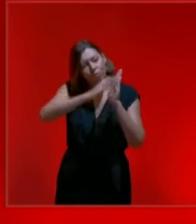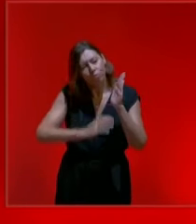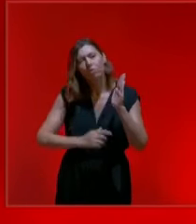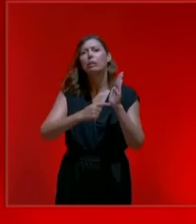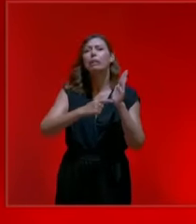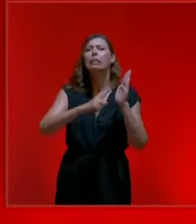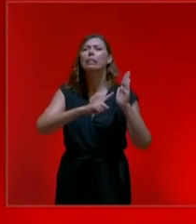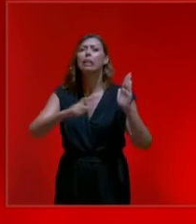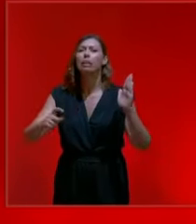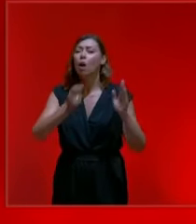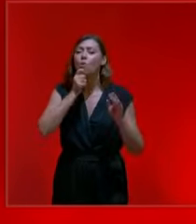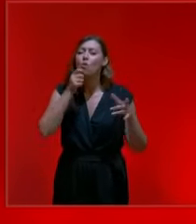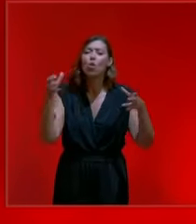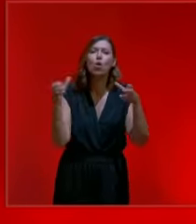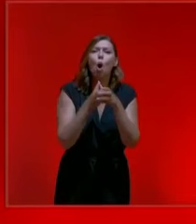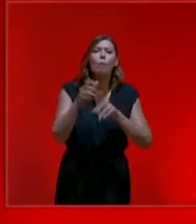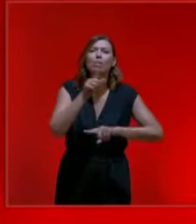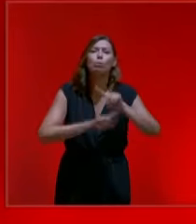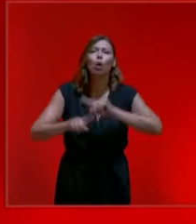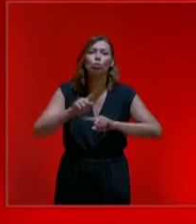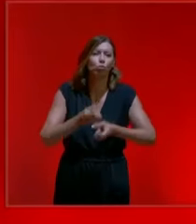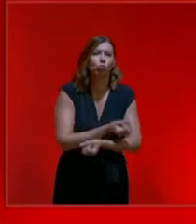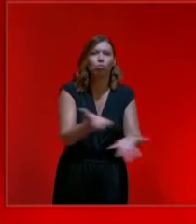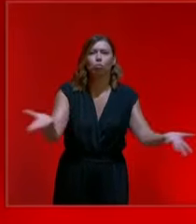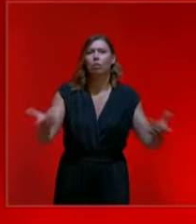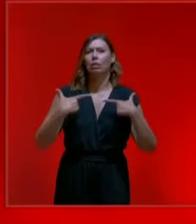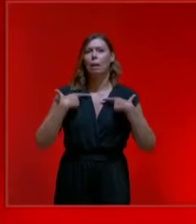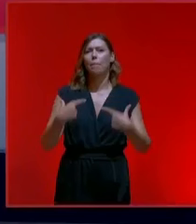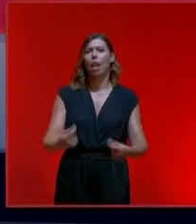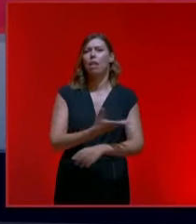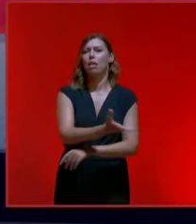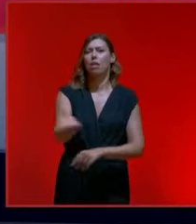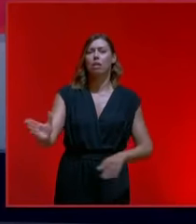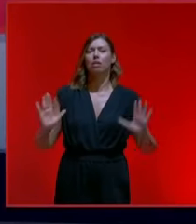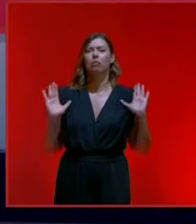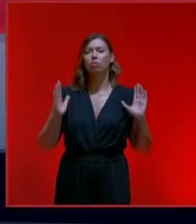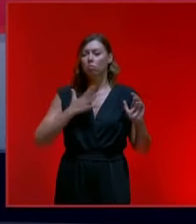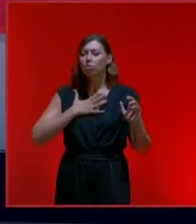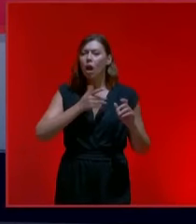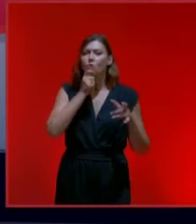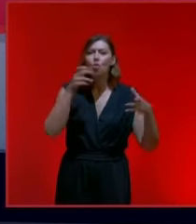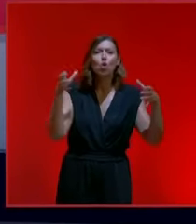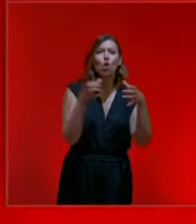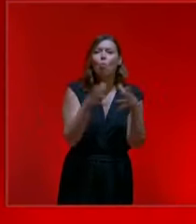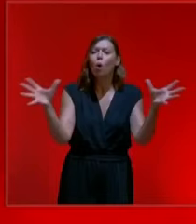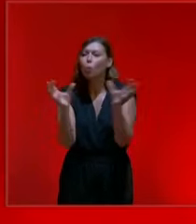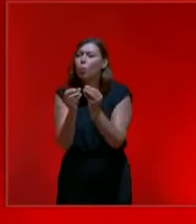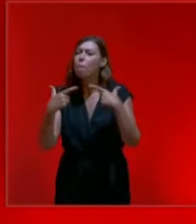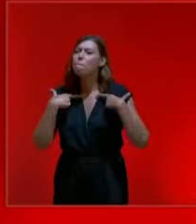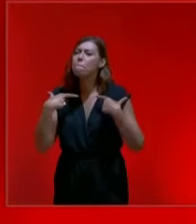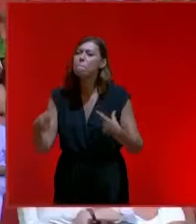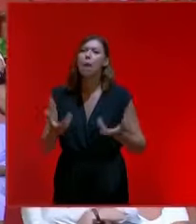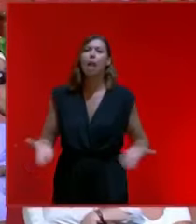μελών. Δεν είμαστε κόμμα των δομών. Είμαστε κόμμα των μελών. Δομές έχουμε, συντρόφισσες και σύντροφοι.